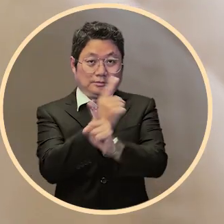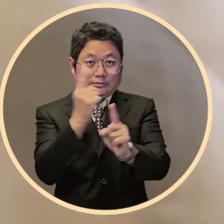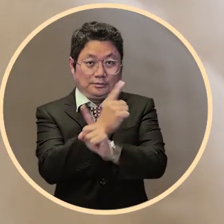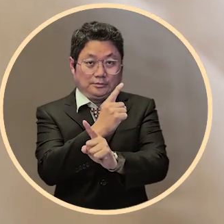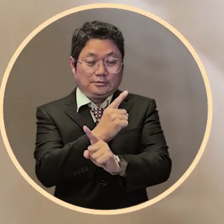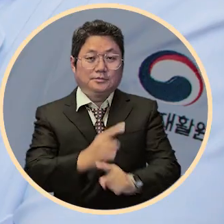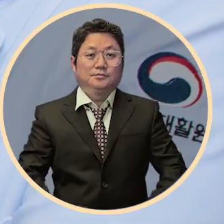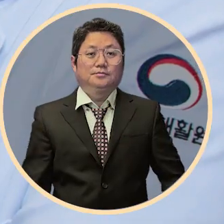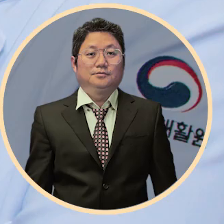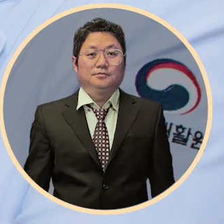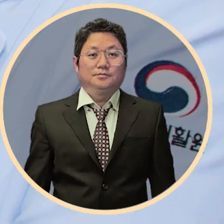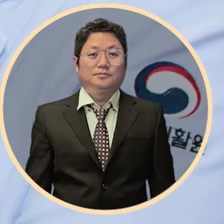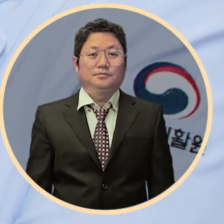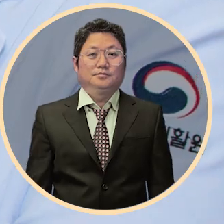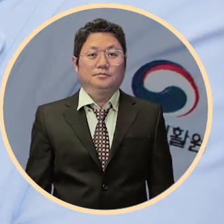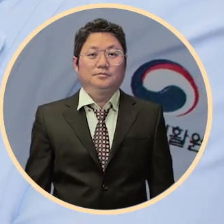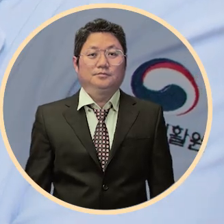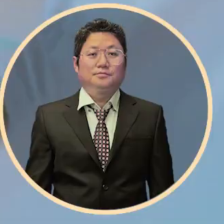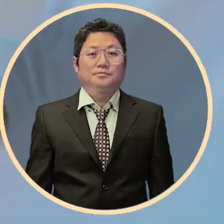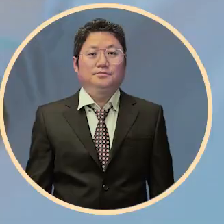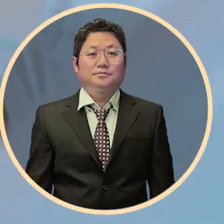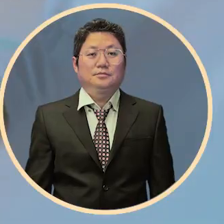저시력 클리닉,